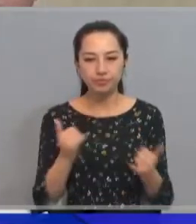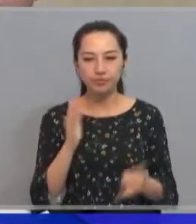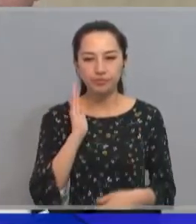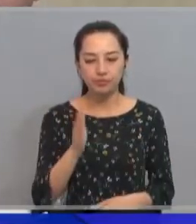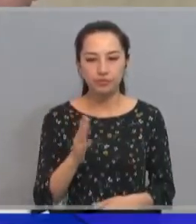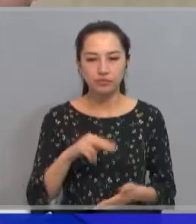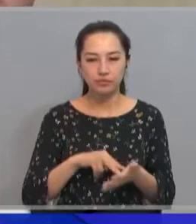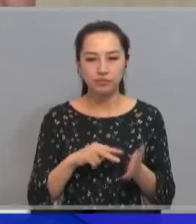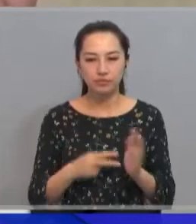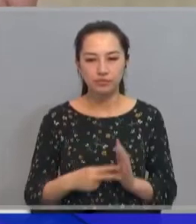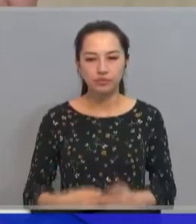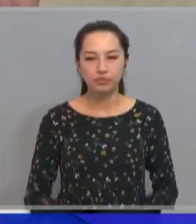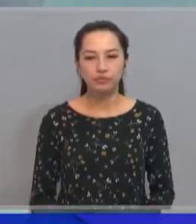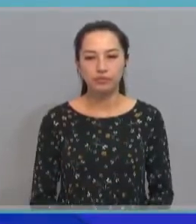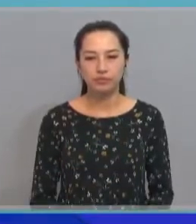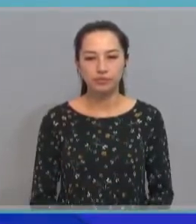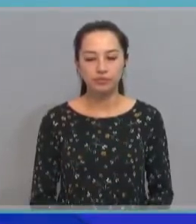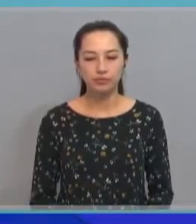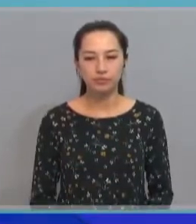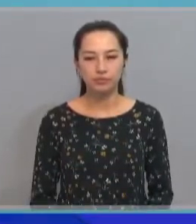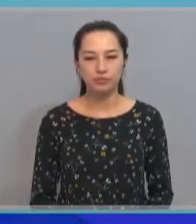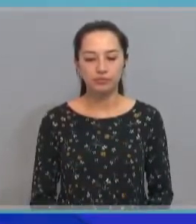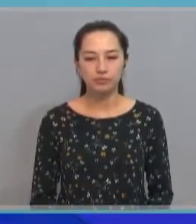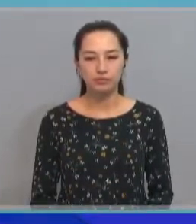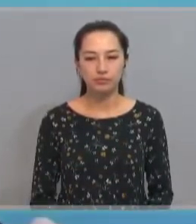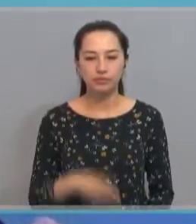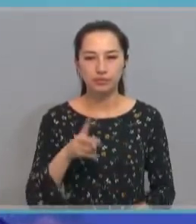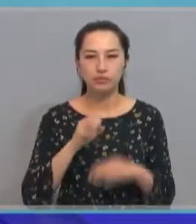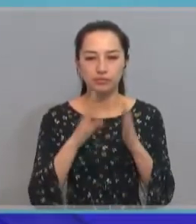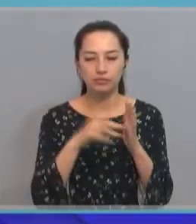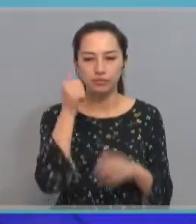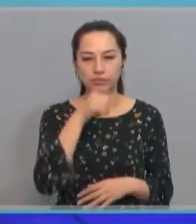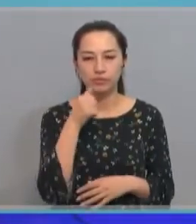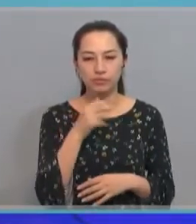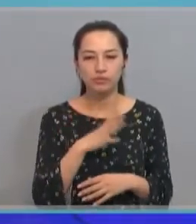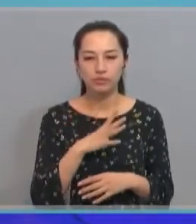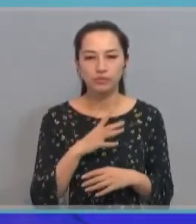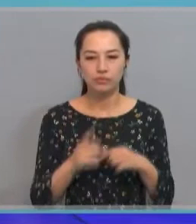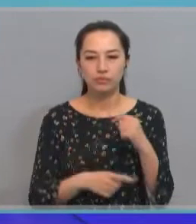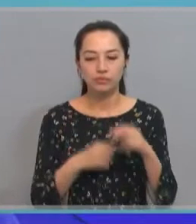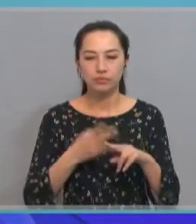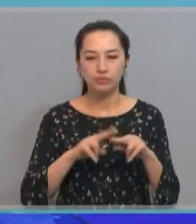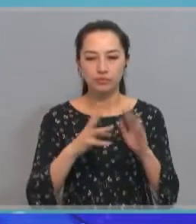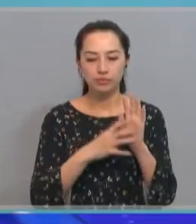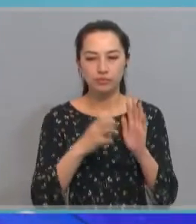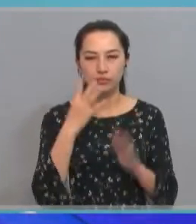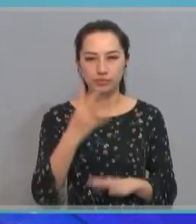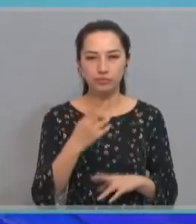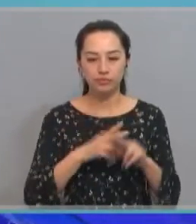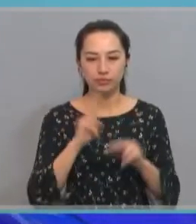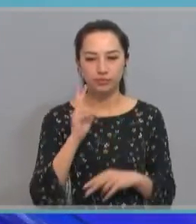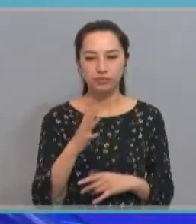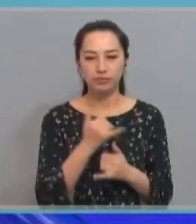қамту ісіне баса назар аударды. 2019 жылдың аяғында тапсырылған 904 пәтер бар. Олар